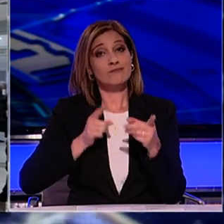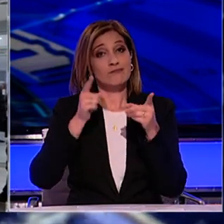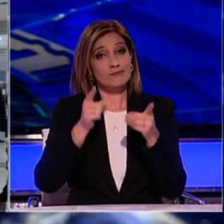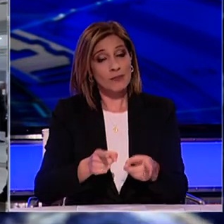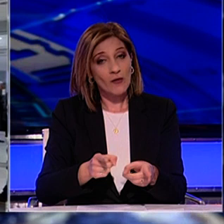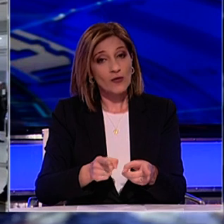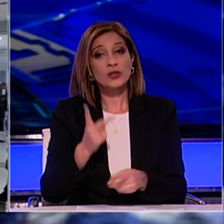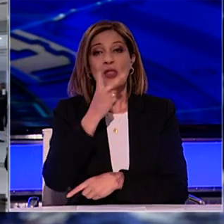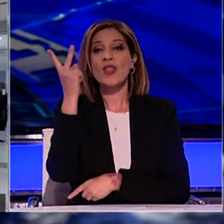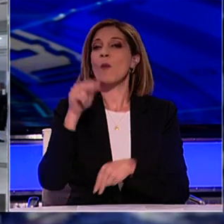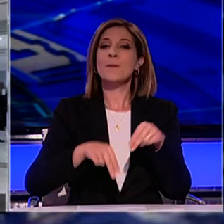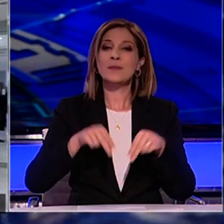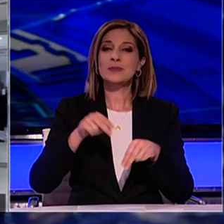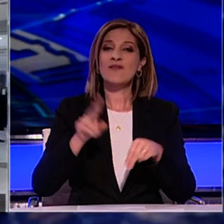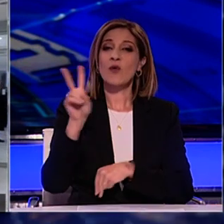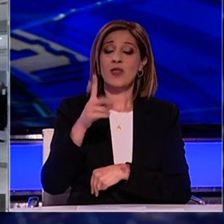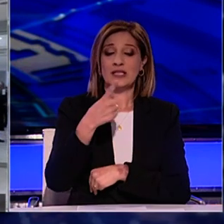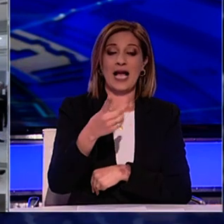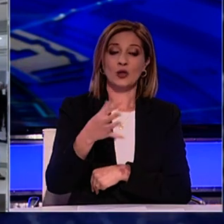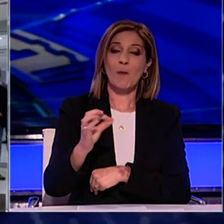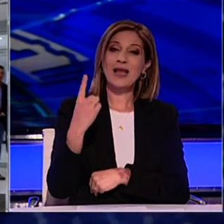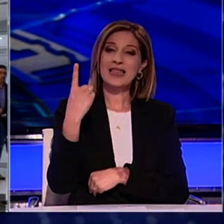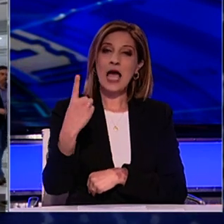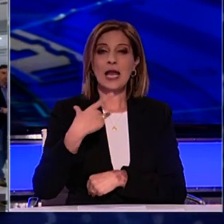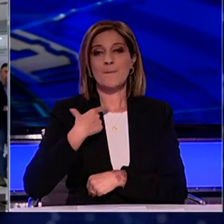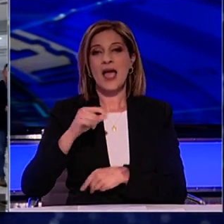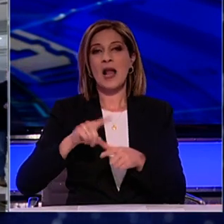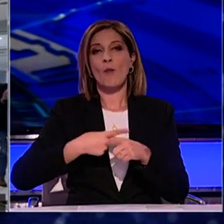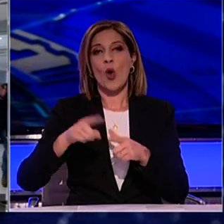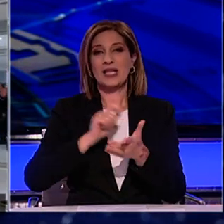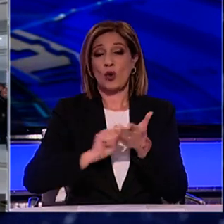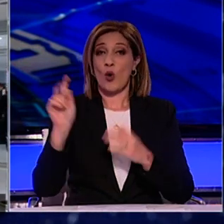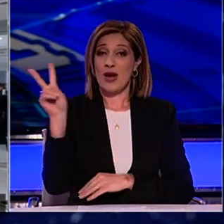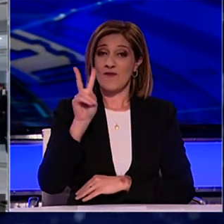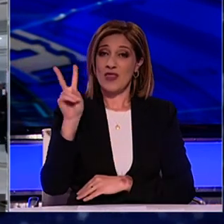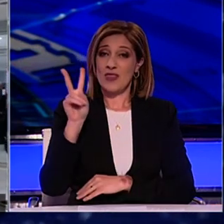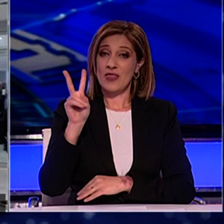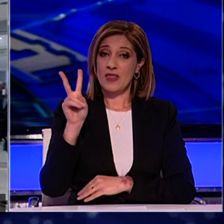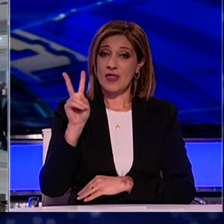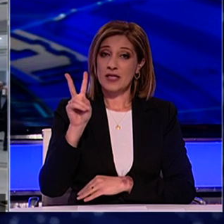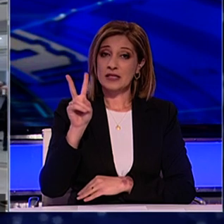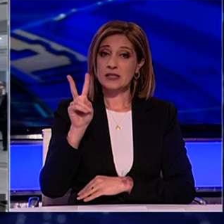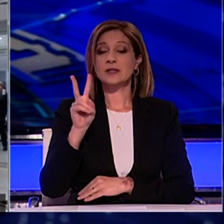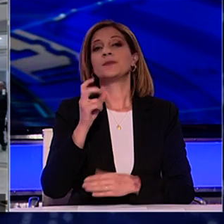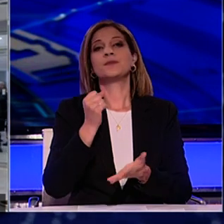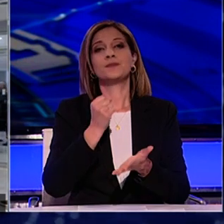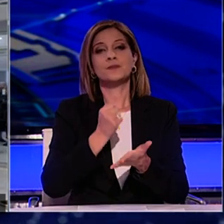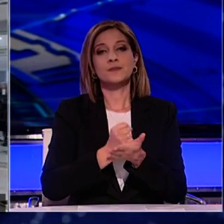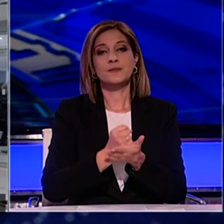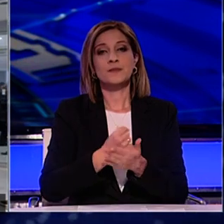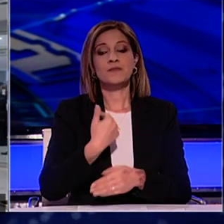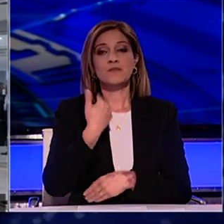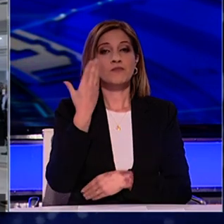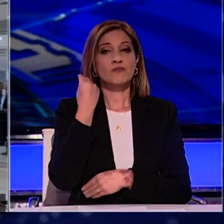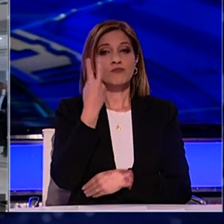αποφάσεις. Δικαίωμα ψήφου έχουν τα 151 μέλη του πολιτικού γραφείου του Δημοκρατικού Συναγερμού, ενώ